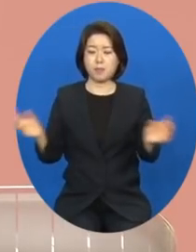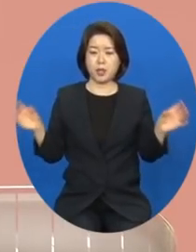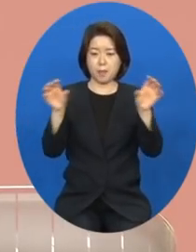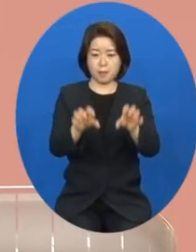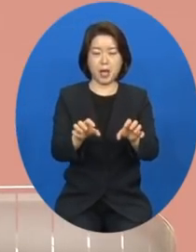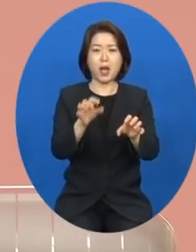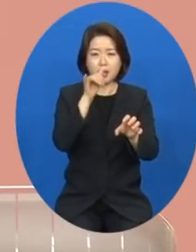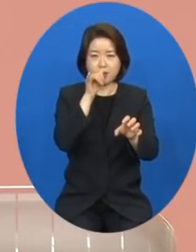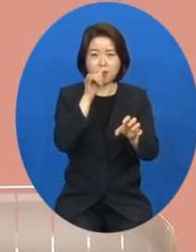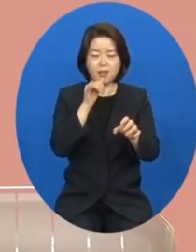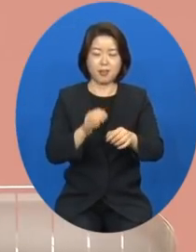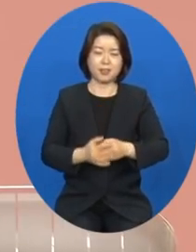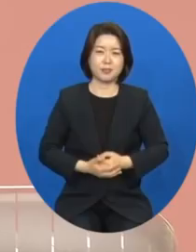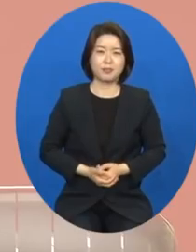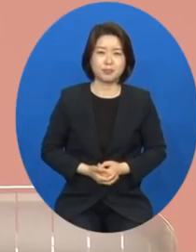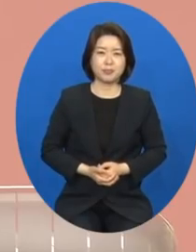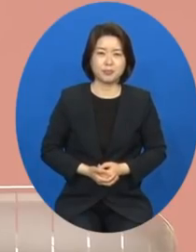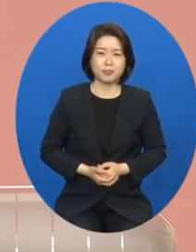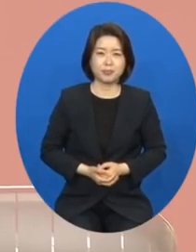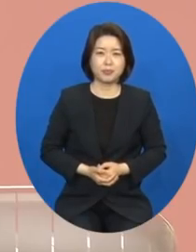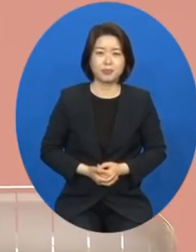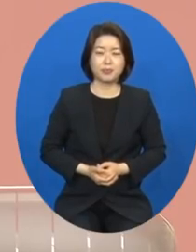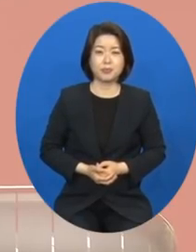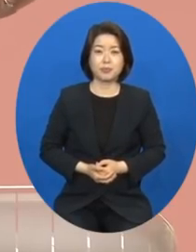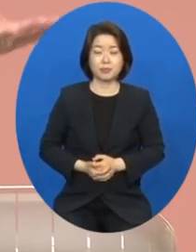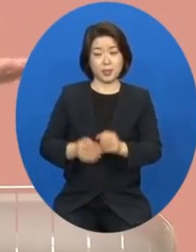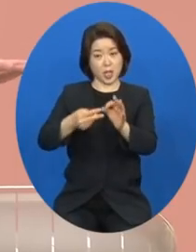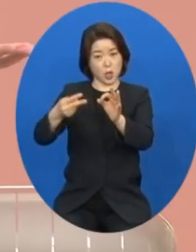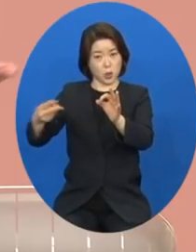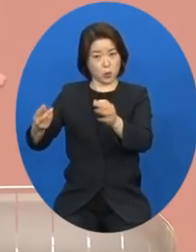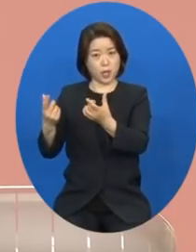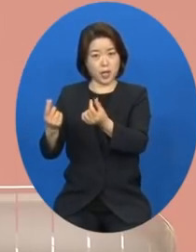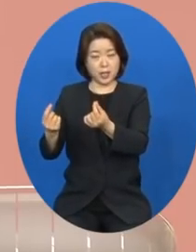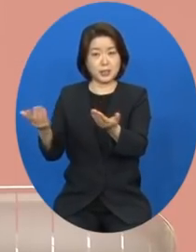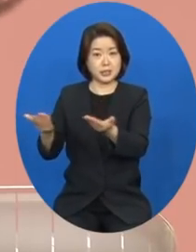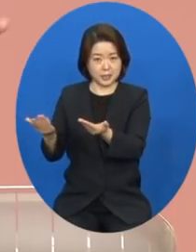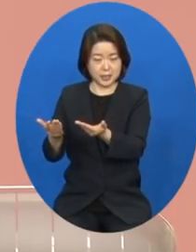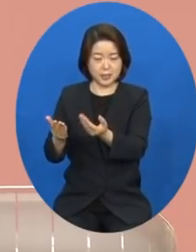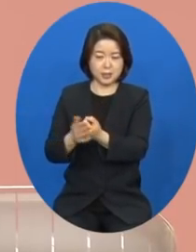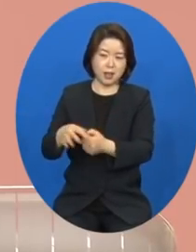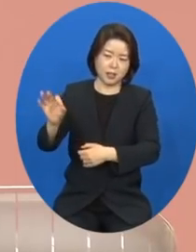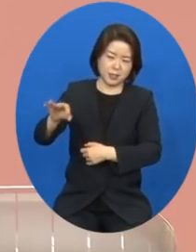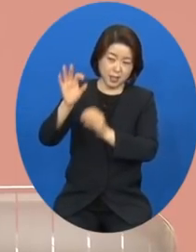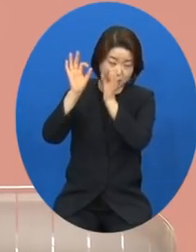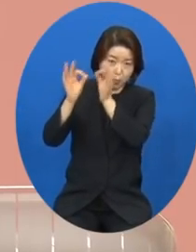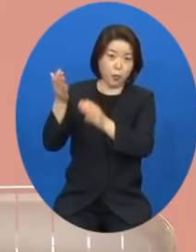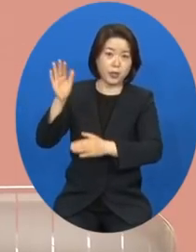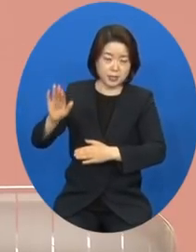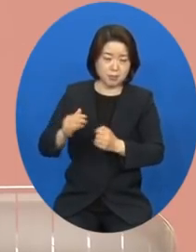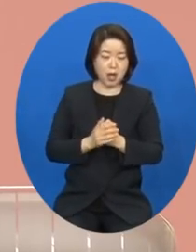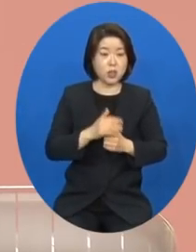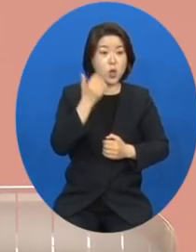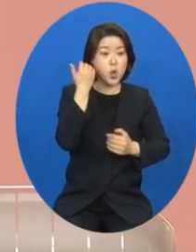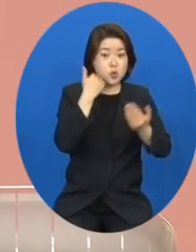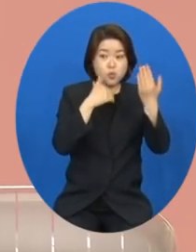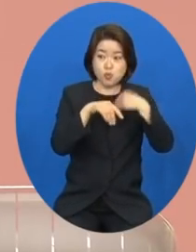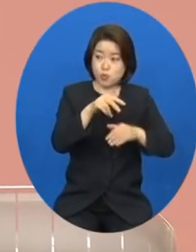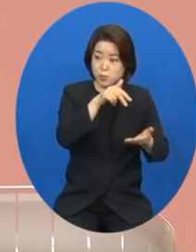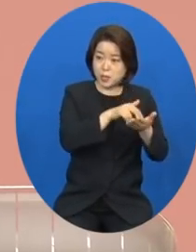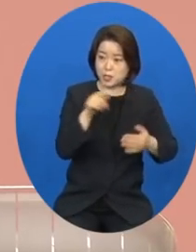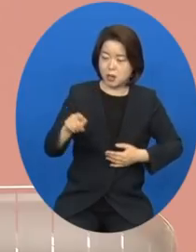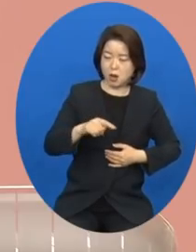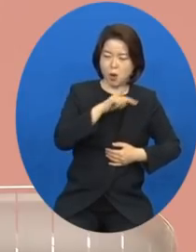여러분 하지 요단강 같은 일들 별거 아닌 것 같아도 누군가에게는 요호 위와 같은 사건